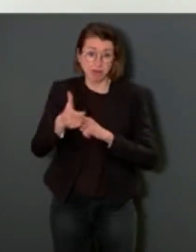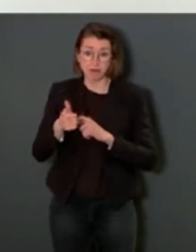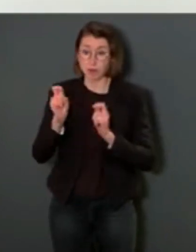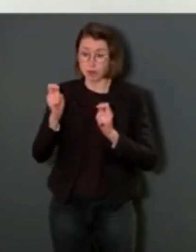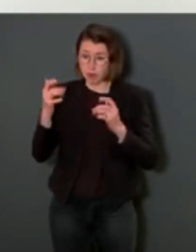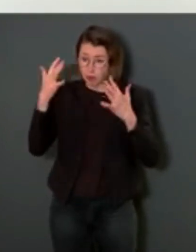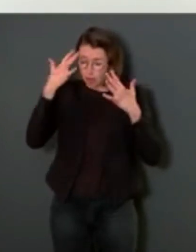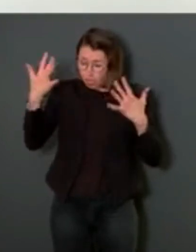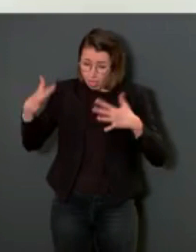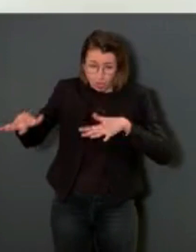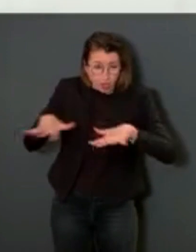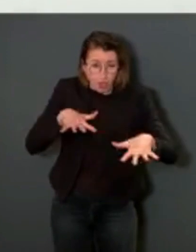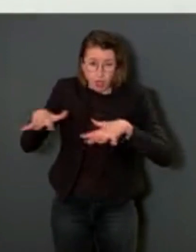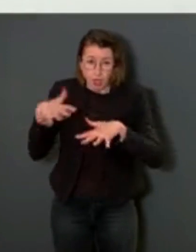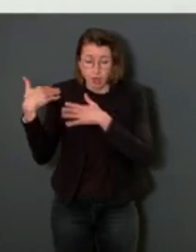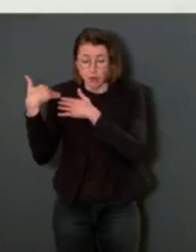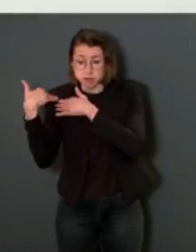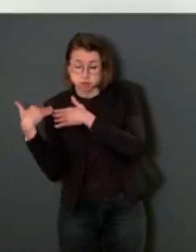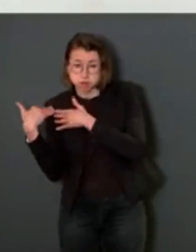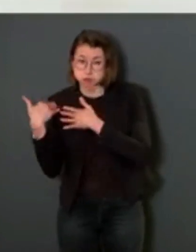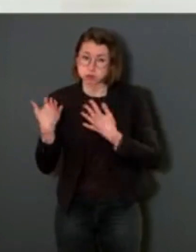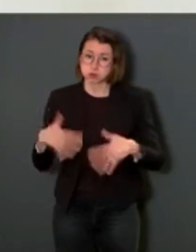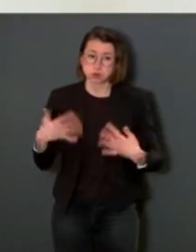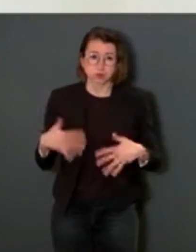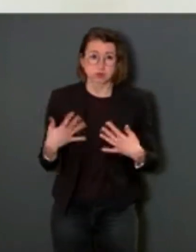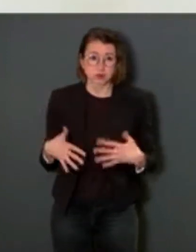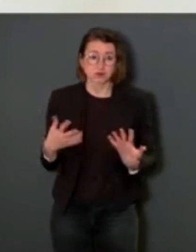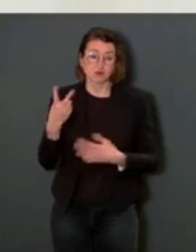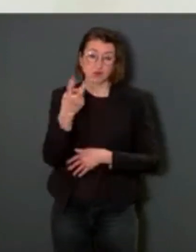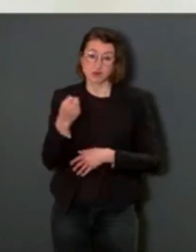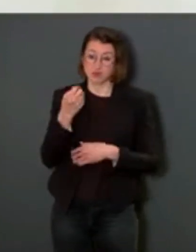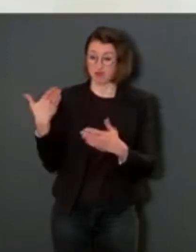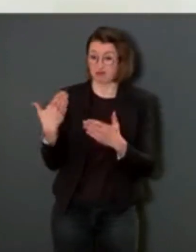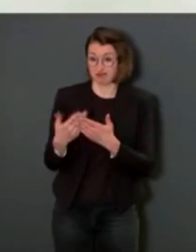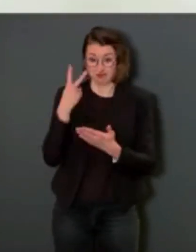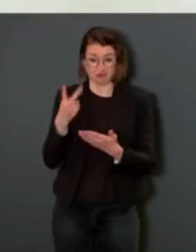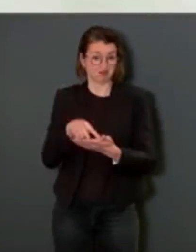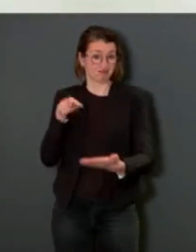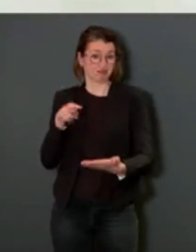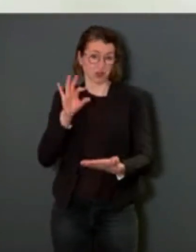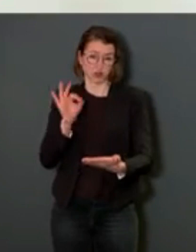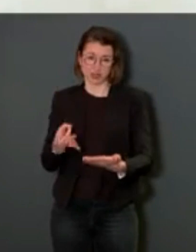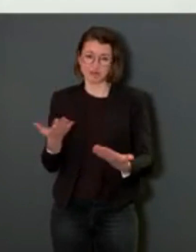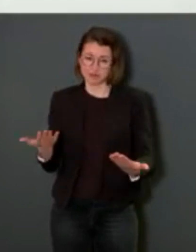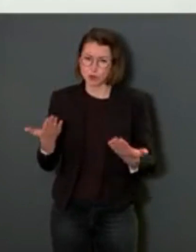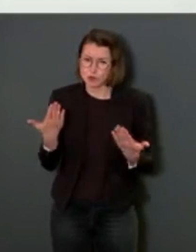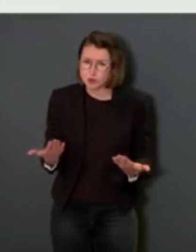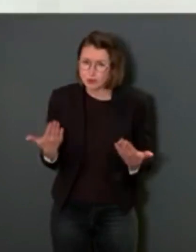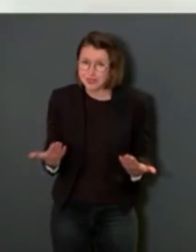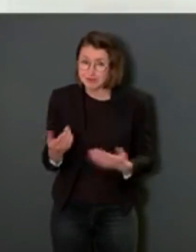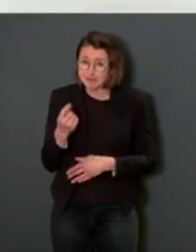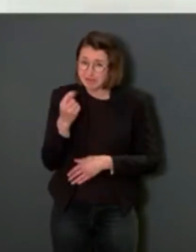intensifs, certainement les 14 derniers jours. Près de 200 nouvelles hospitalisations qu'on a